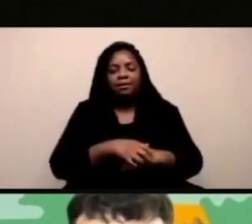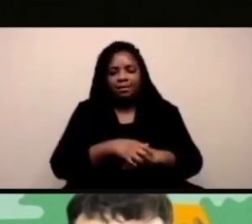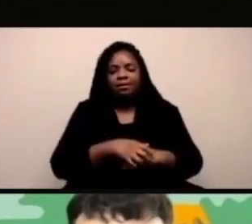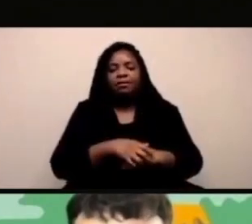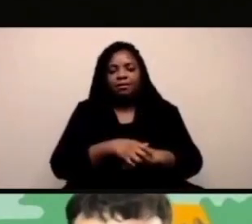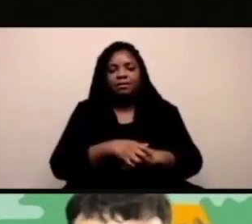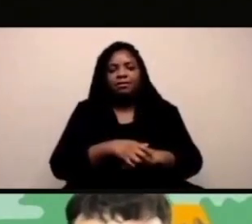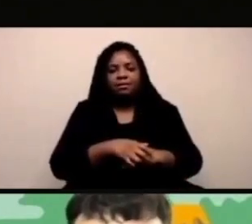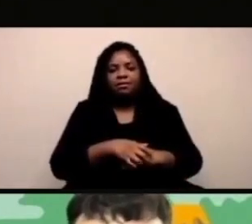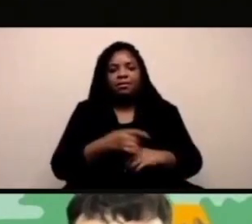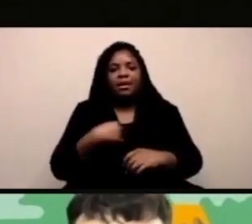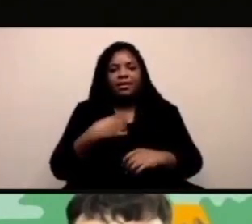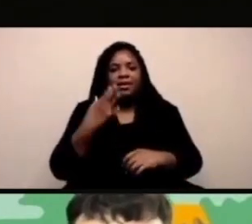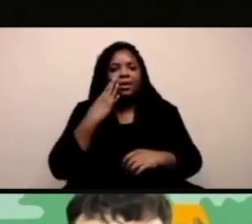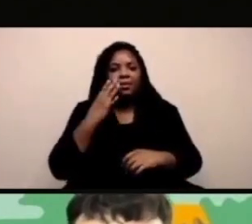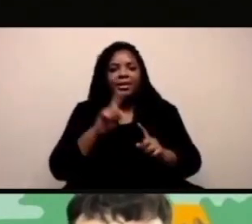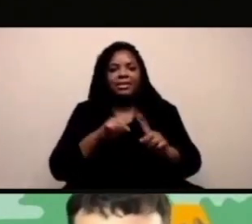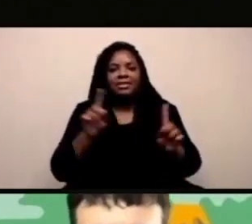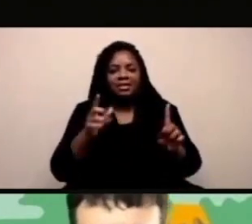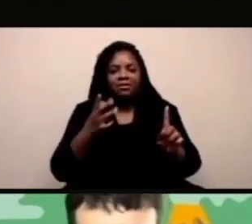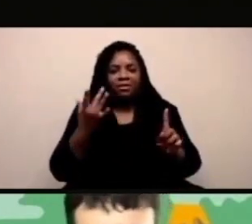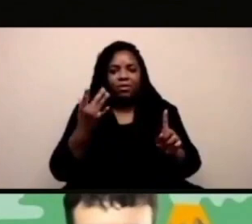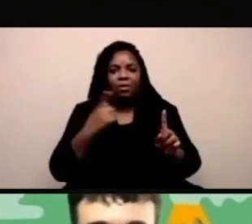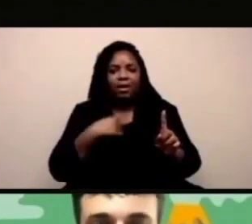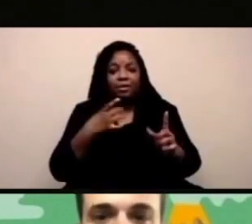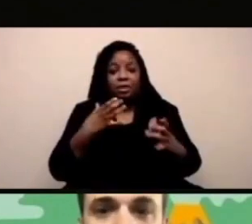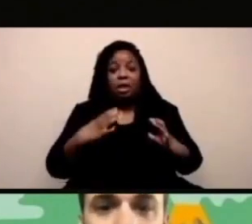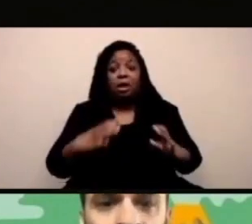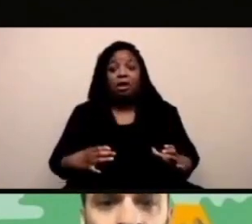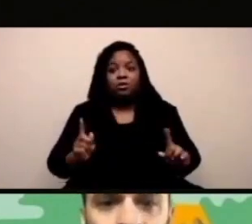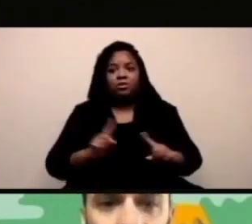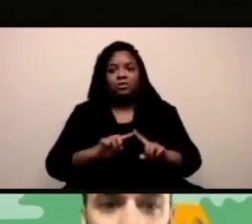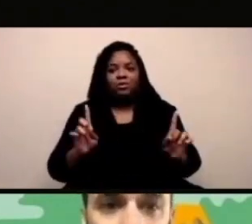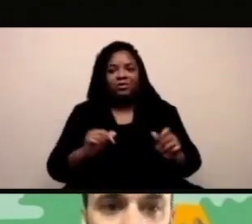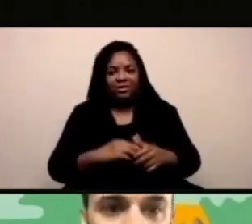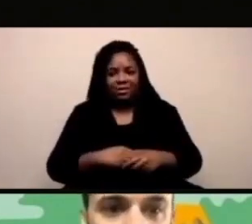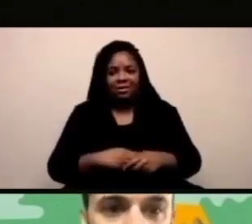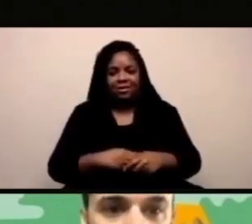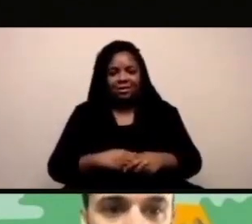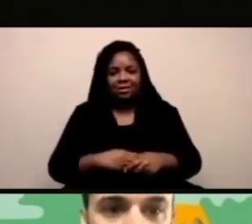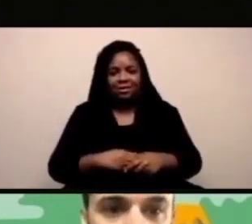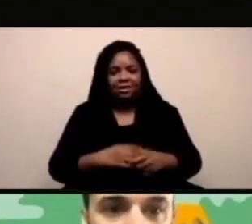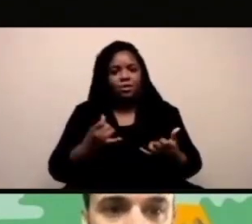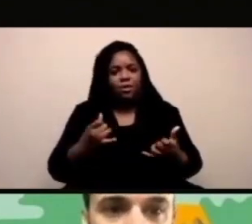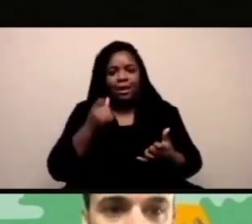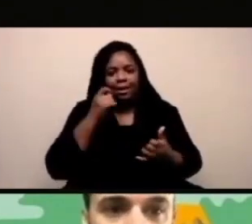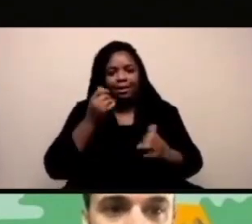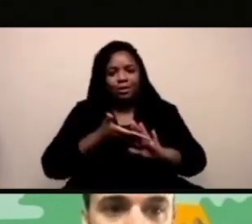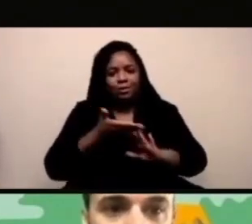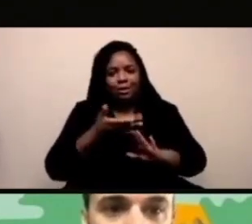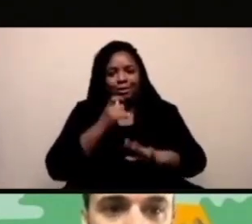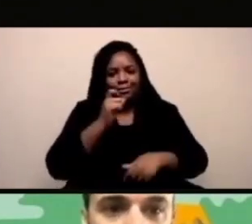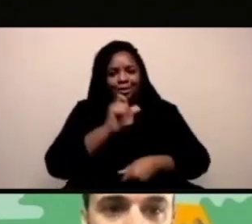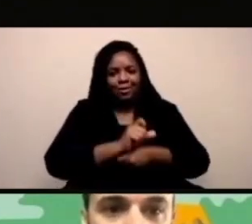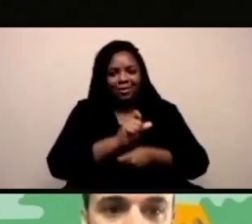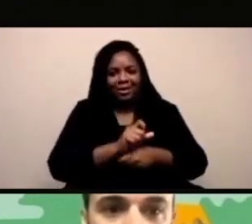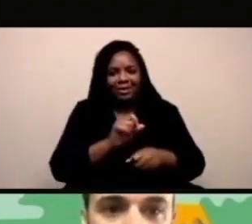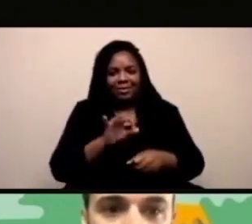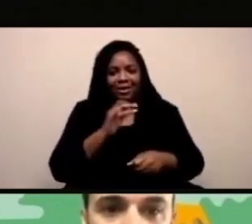これが僕のコードでやっと右がその画面です非常に簡単なものですが